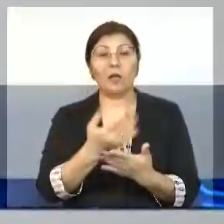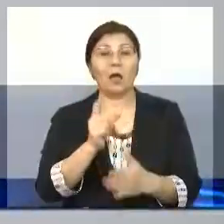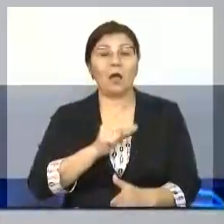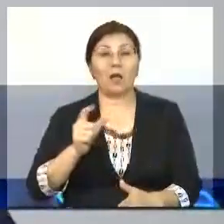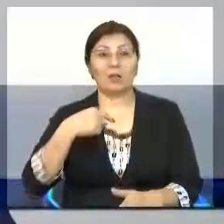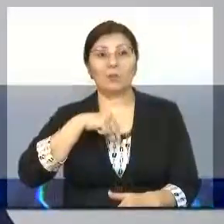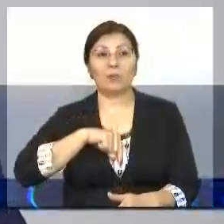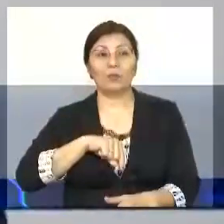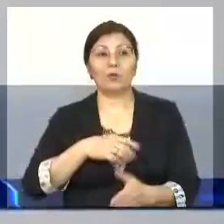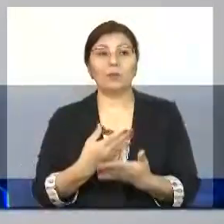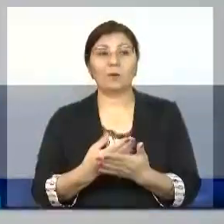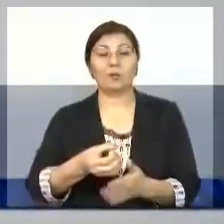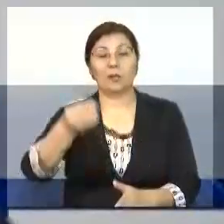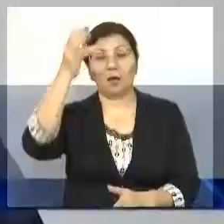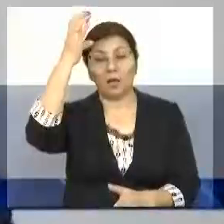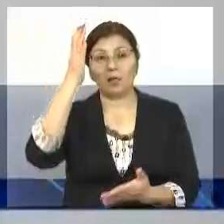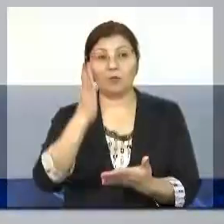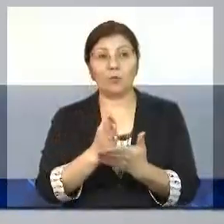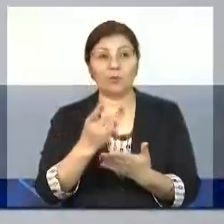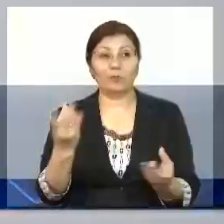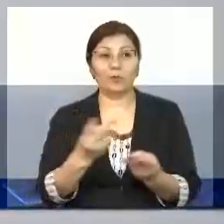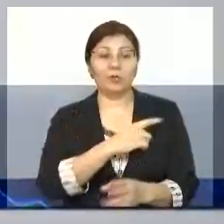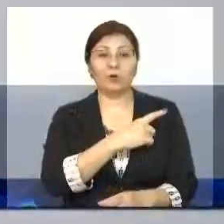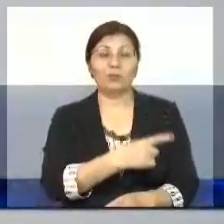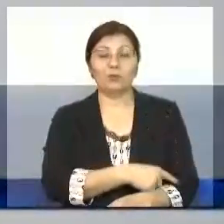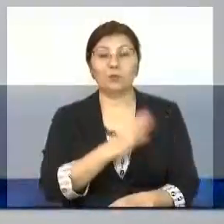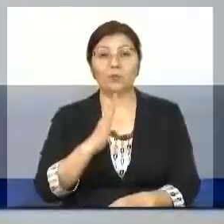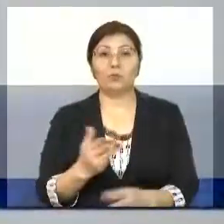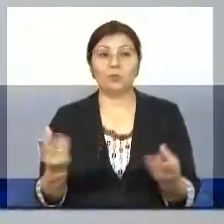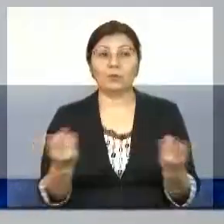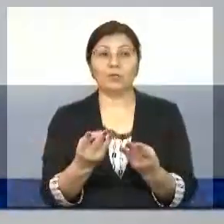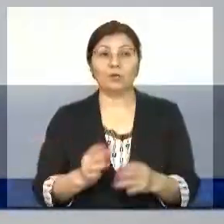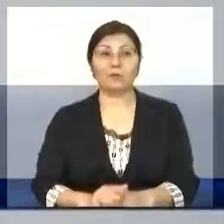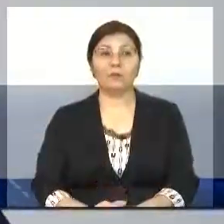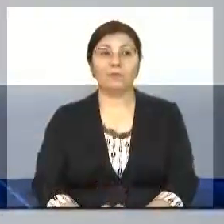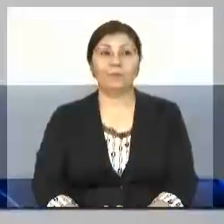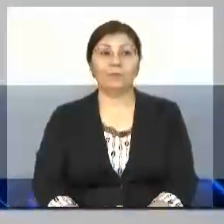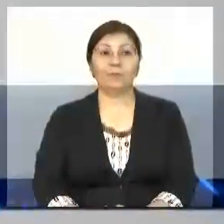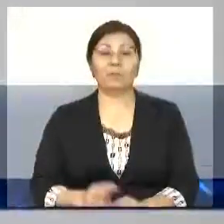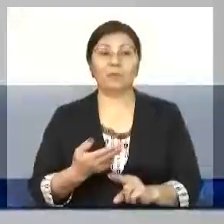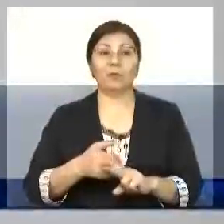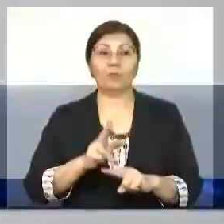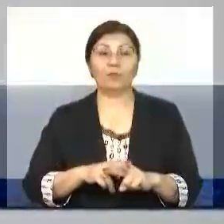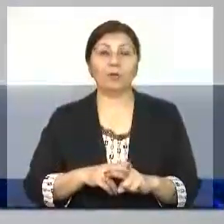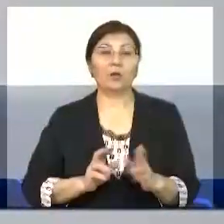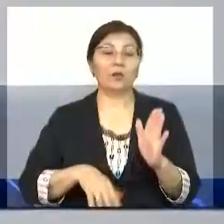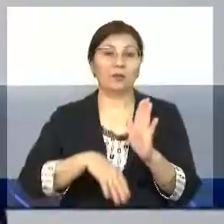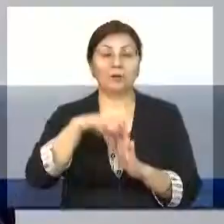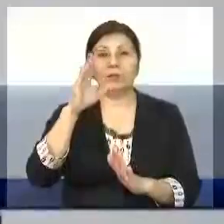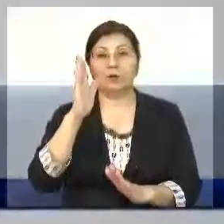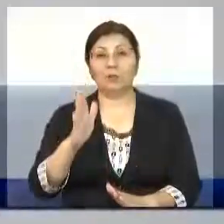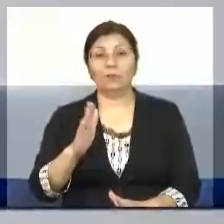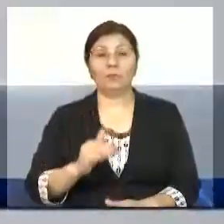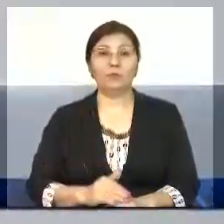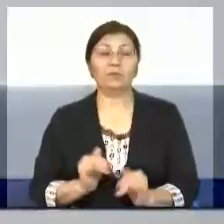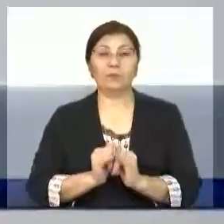болуы? Адамның бойында ақыл болуы, қайрат болуы болу керек. Сонда ғана ол жақсы азамат болып,